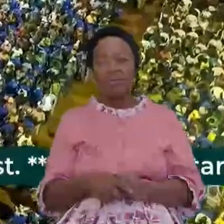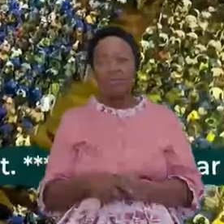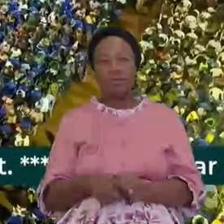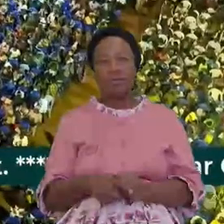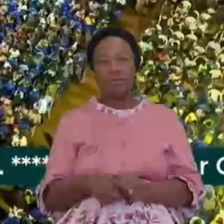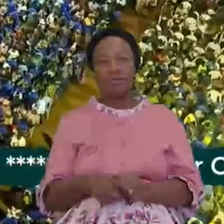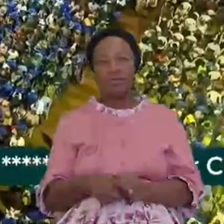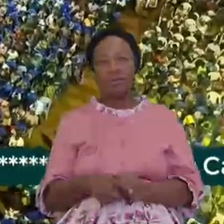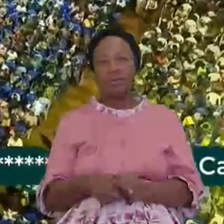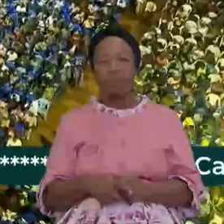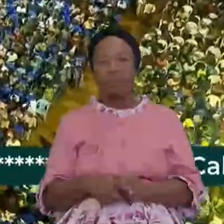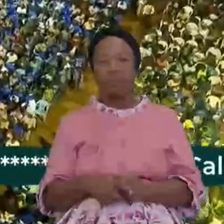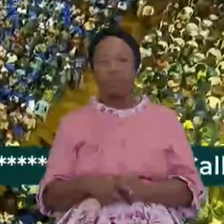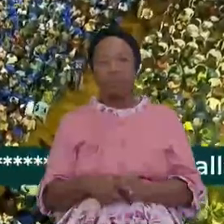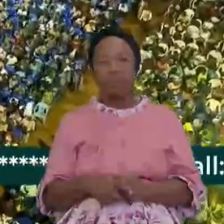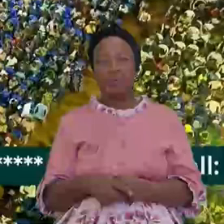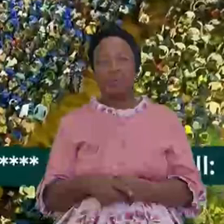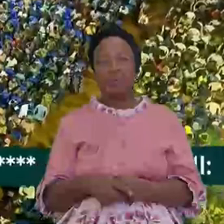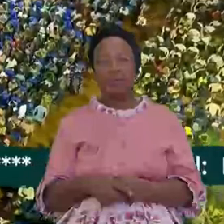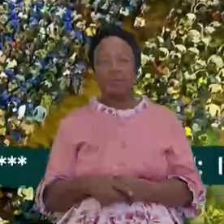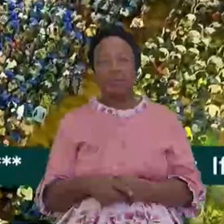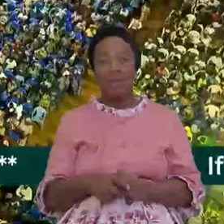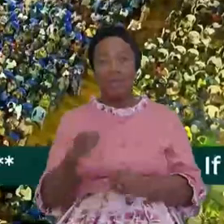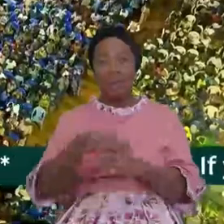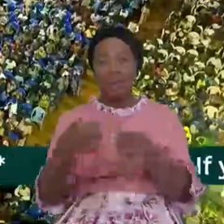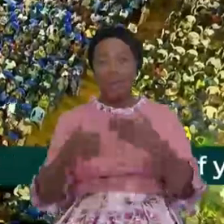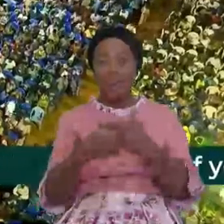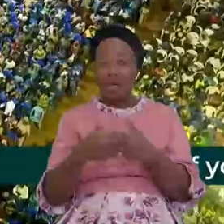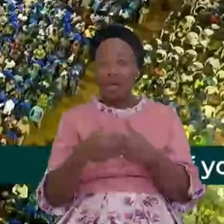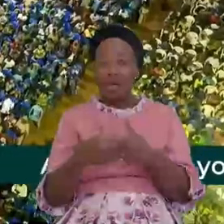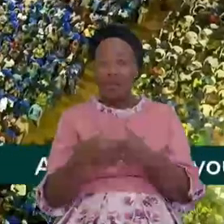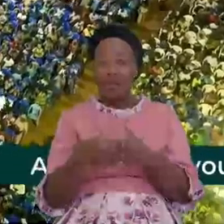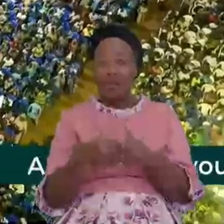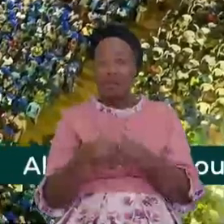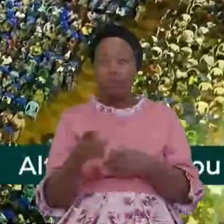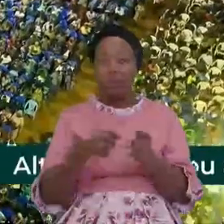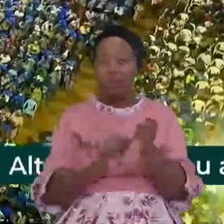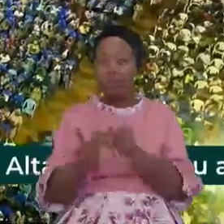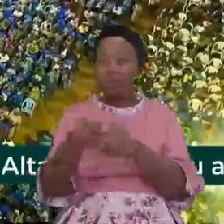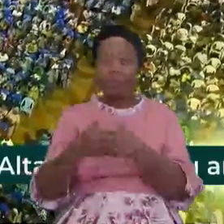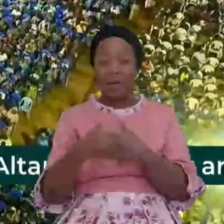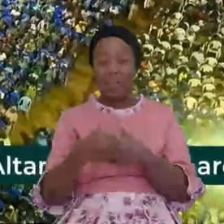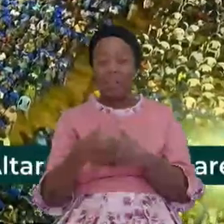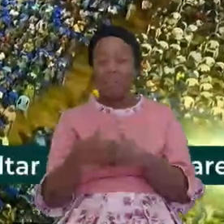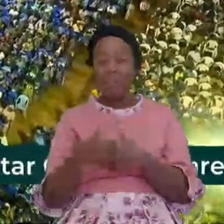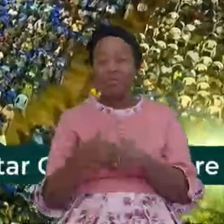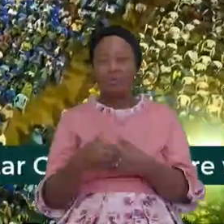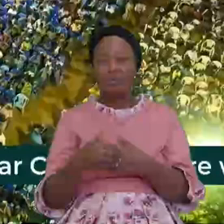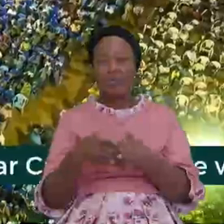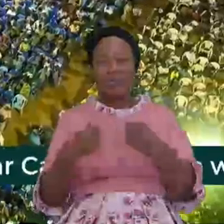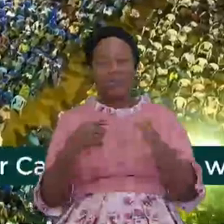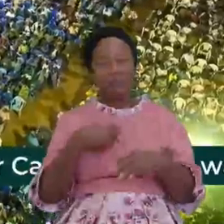Oui. Yes. Derrière, au fond. At the back. Faites-moi signe. At the far